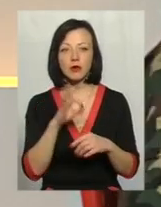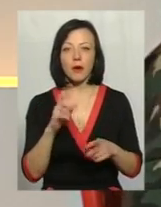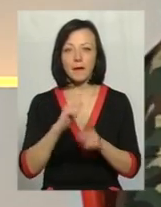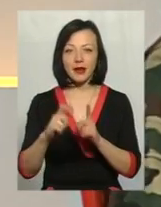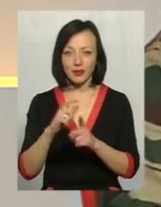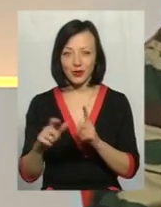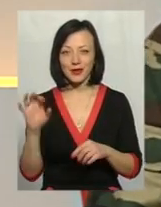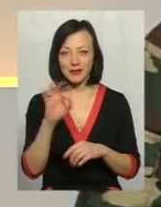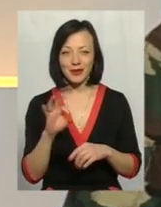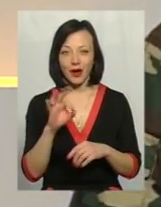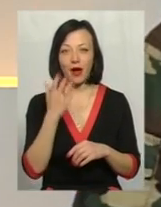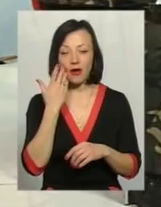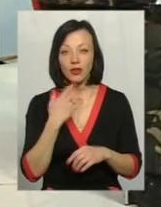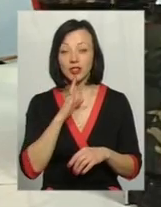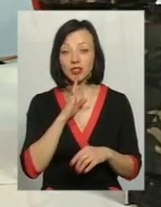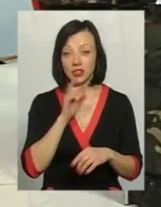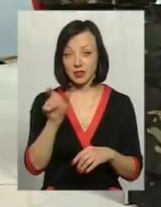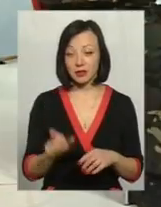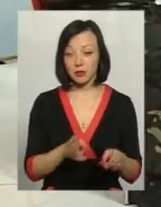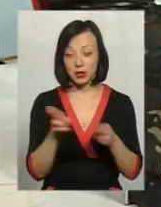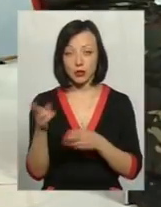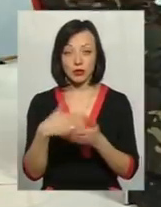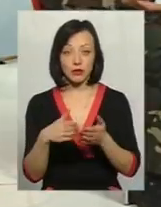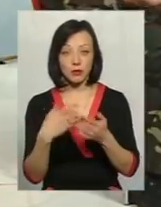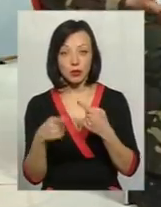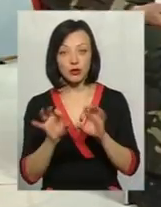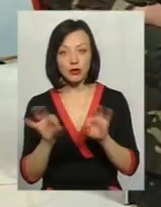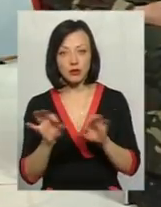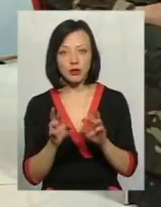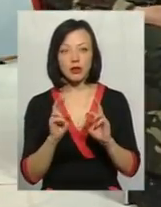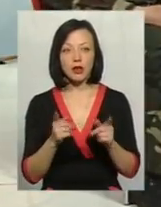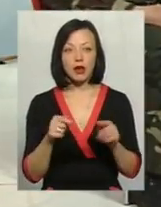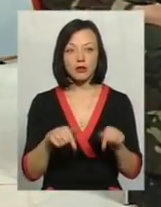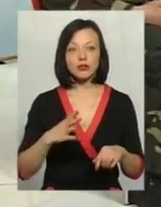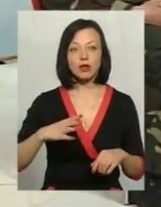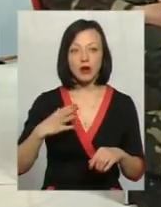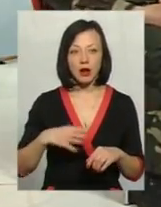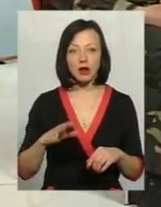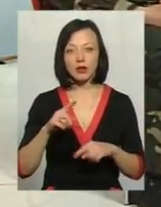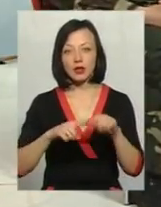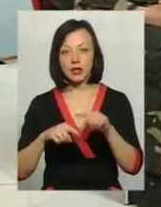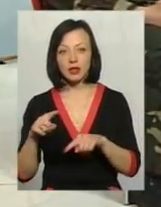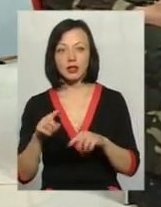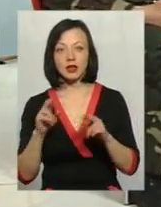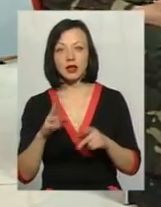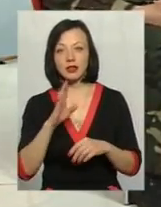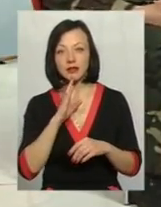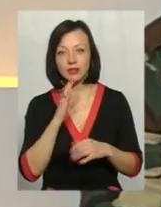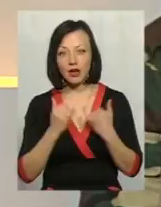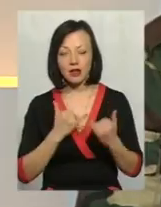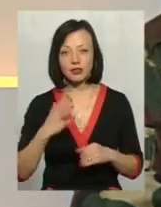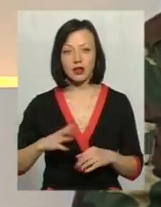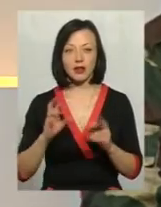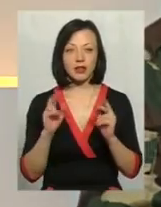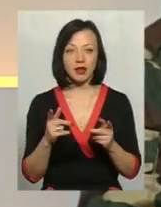про гранати. А коли жінка приїжджає, вона зовсім про інше. Вона розповідає, як їх тут чекають рідні, як тут дівчата їх